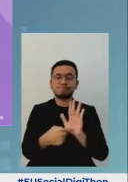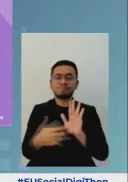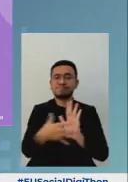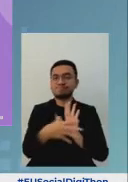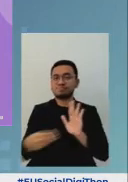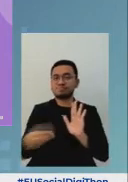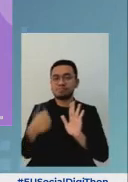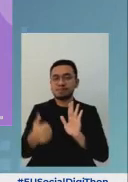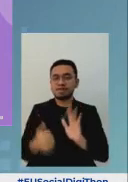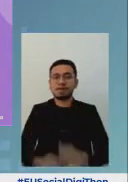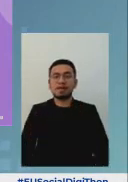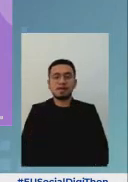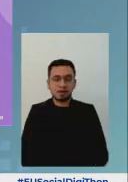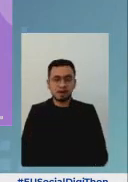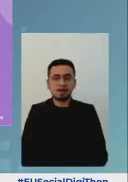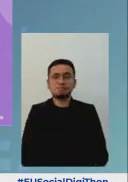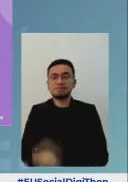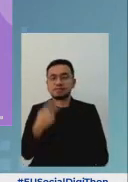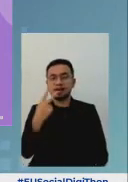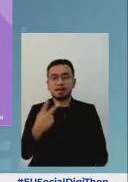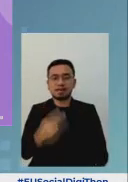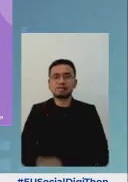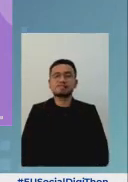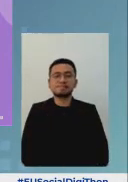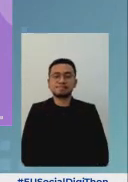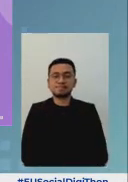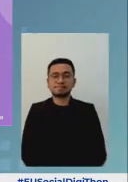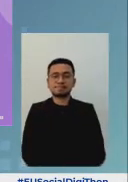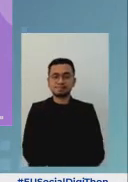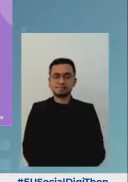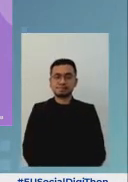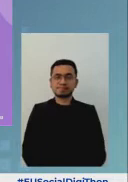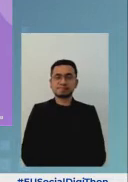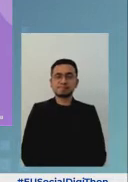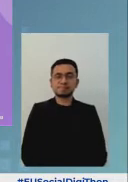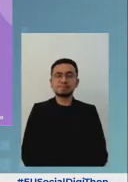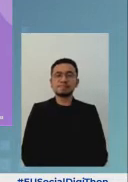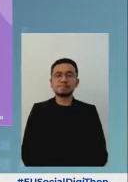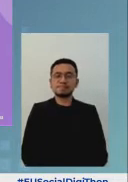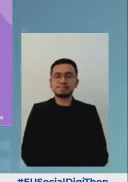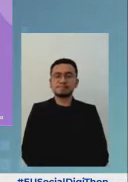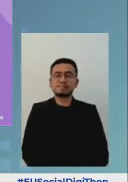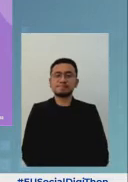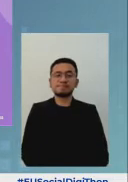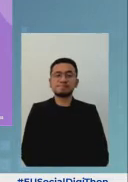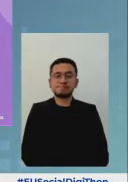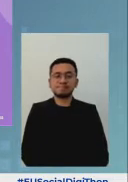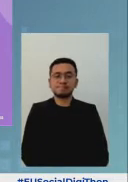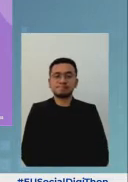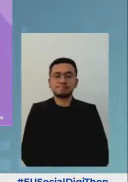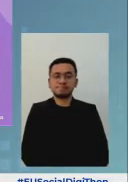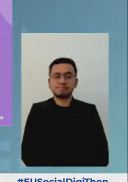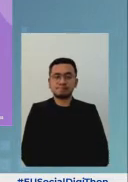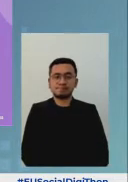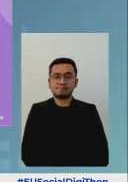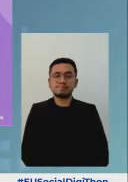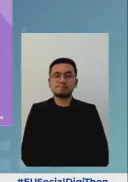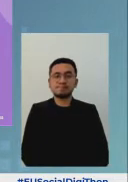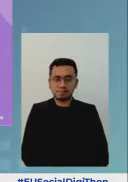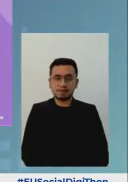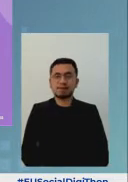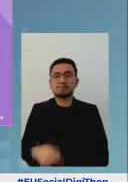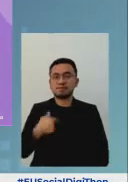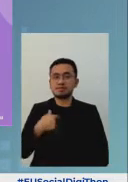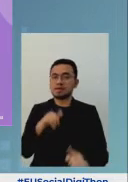memposting pesan-pesan kita, ya memang mesti pesan yang baik, tuh, ya. Jadi jangan sampai kita justru melakukan bullying kepada orang